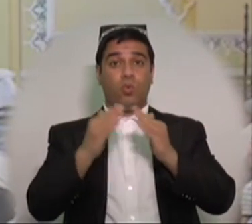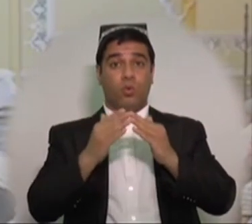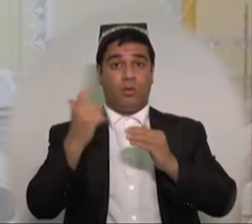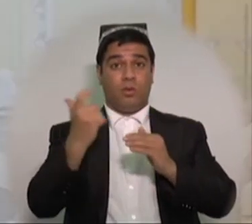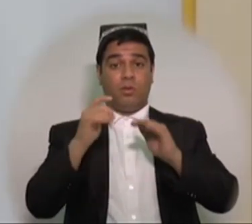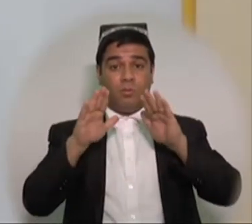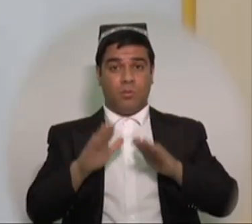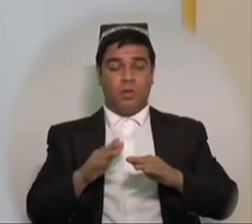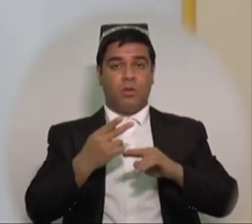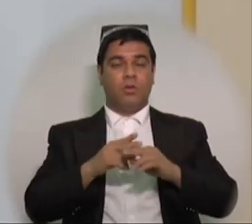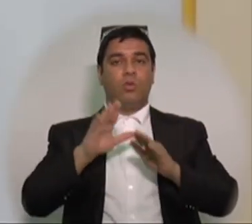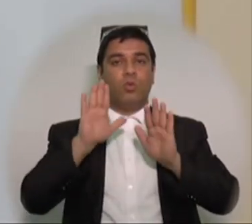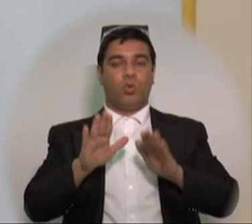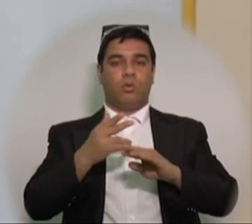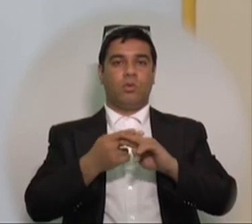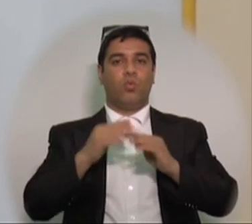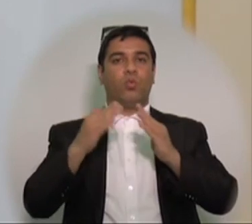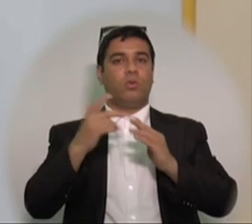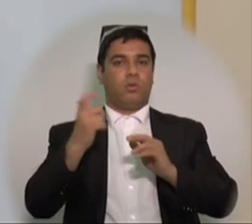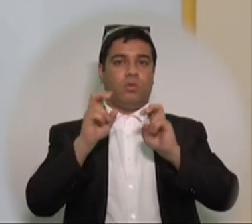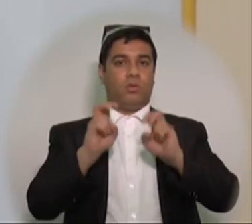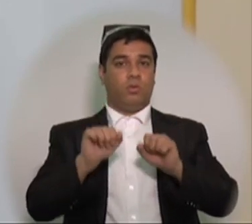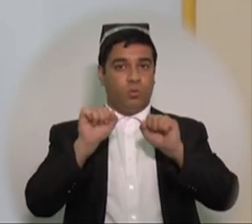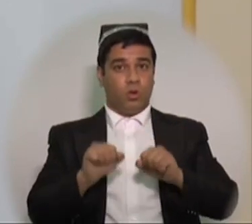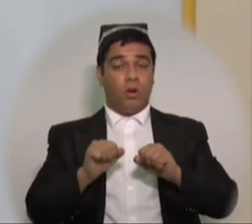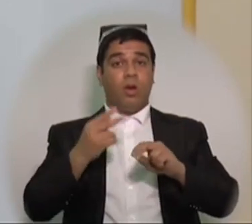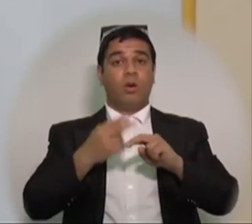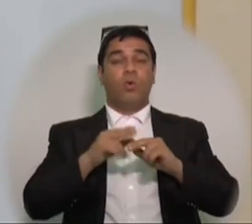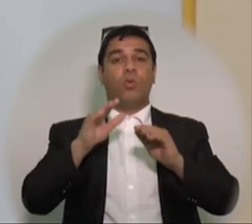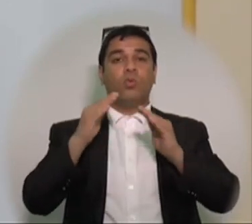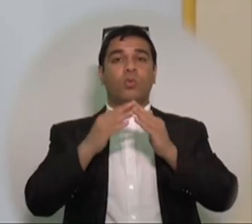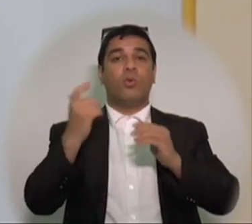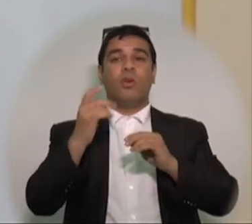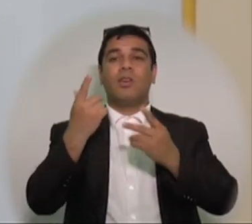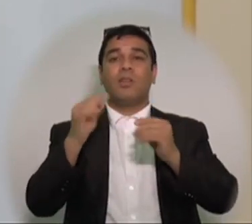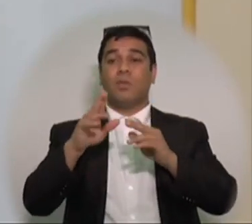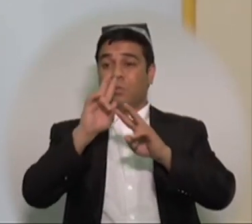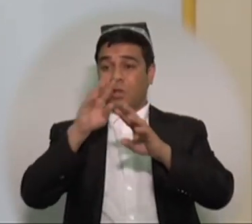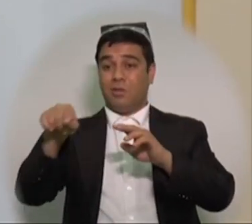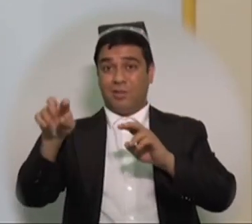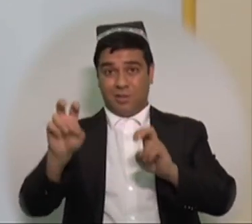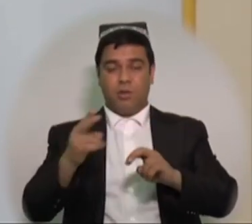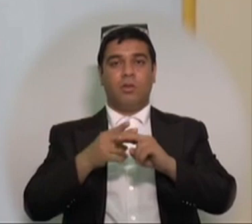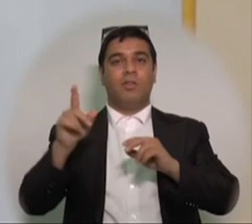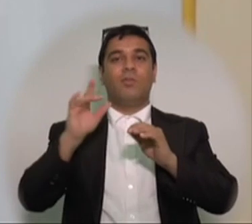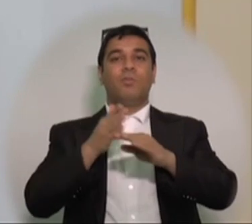egasını özünü oturadavan cayga oturmazdan uy egası kayerini korsatsa şu yerge